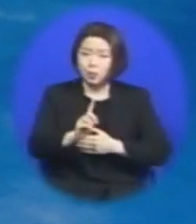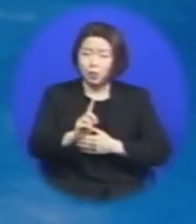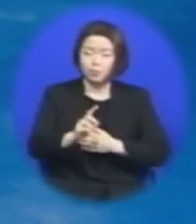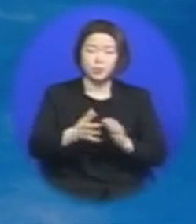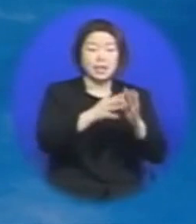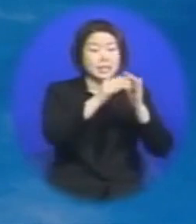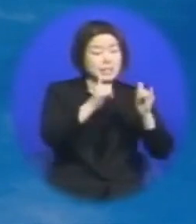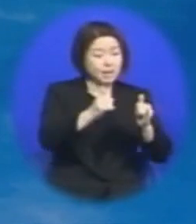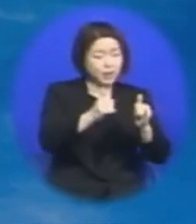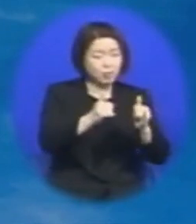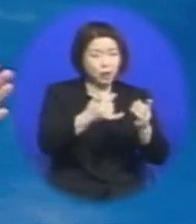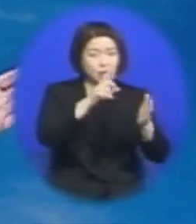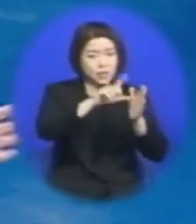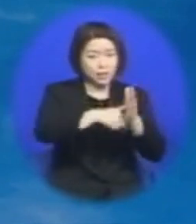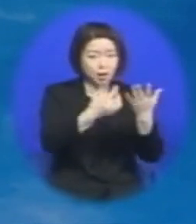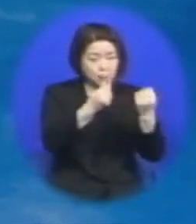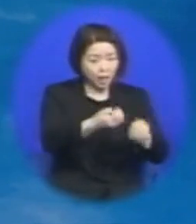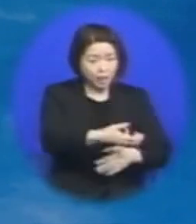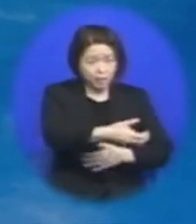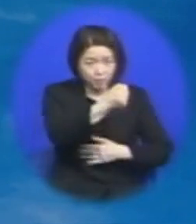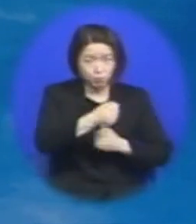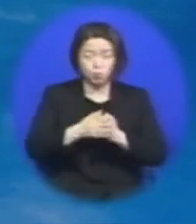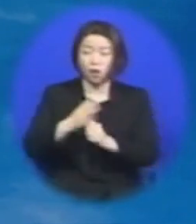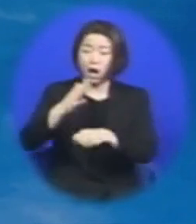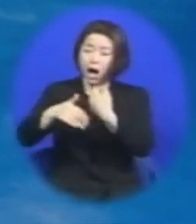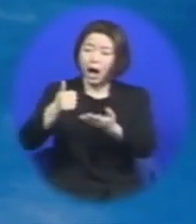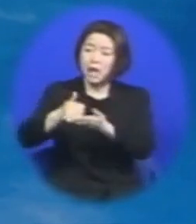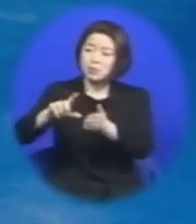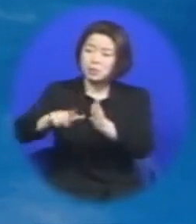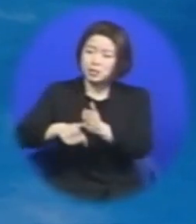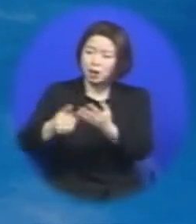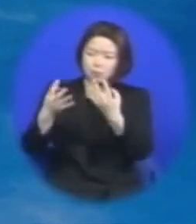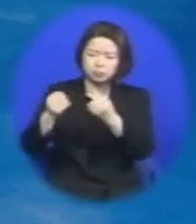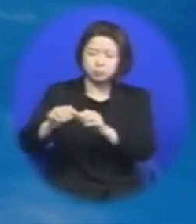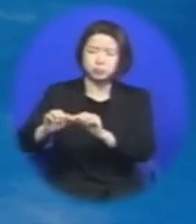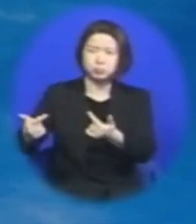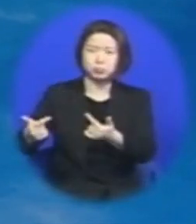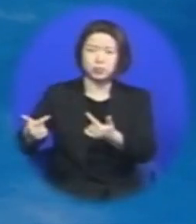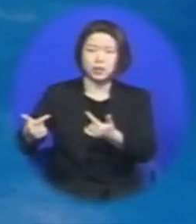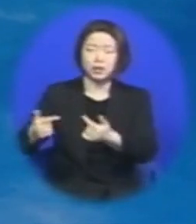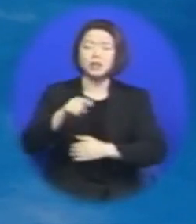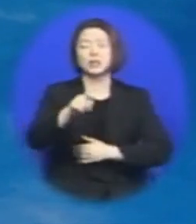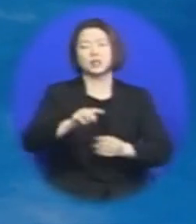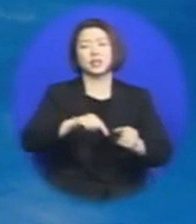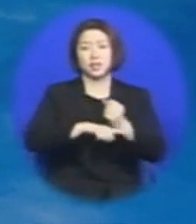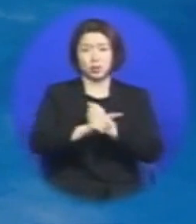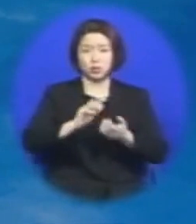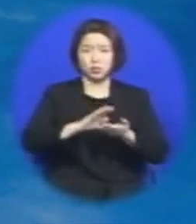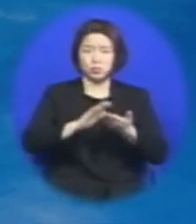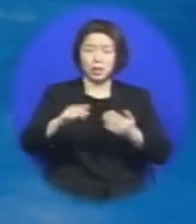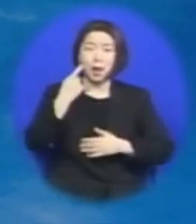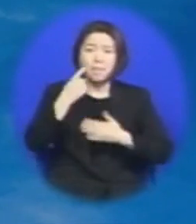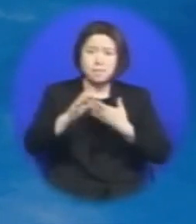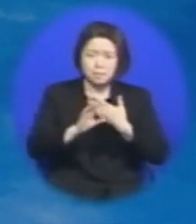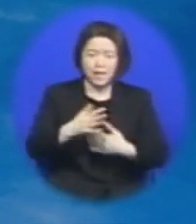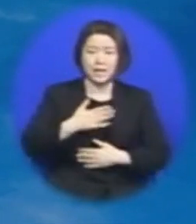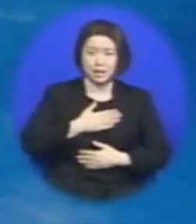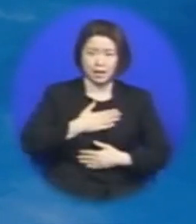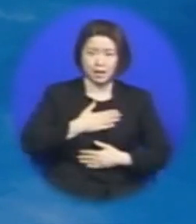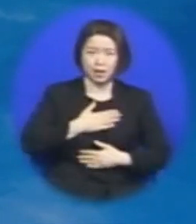가지고 하나님과의 시간은 너무 적게 가졌다 그게 이유예요 만약에